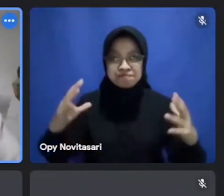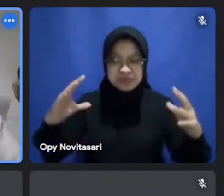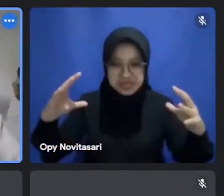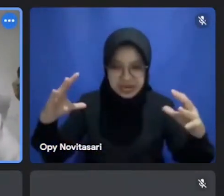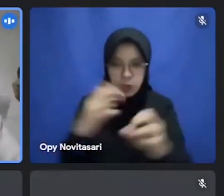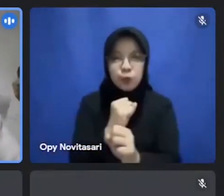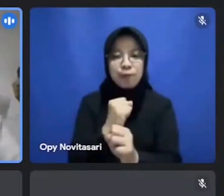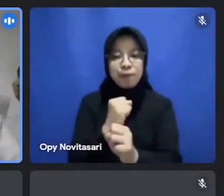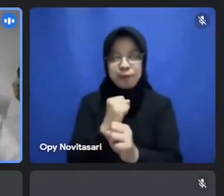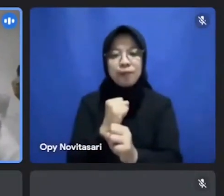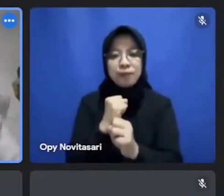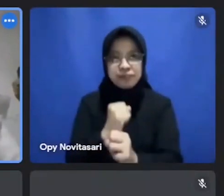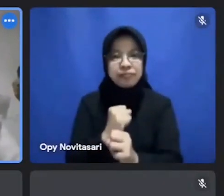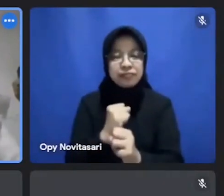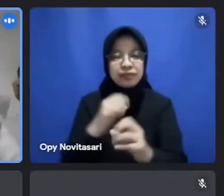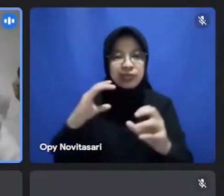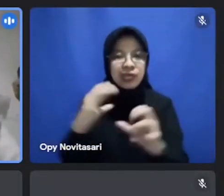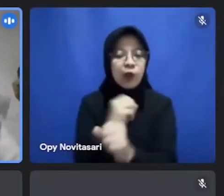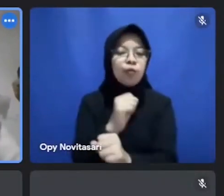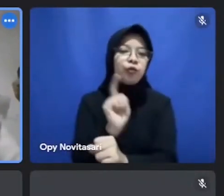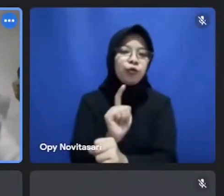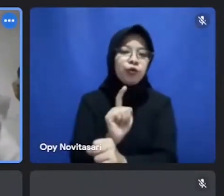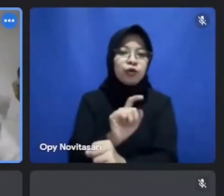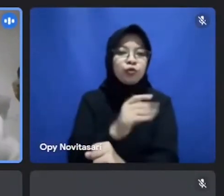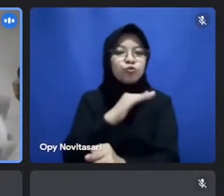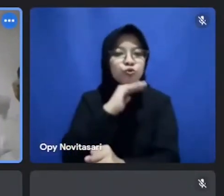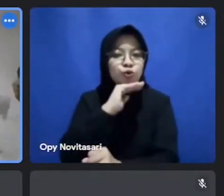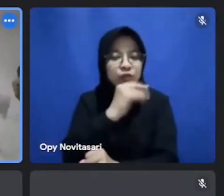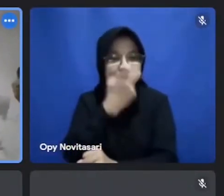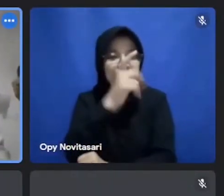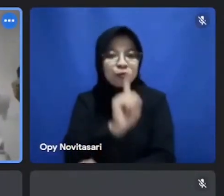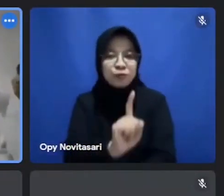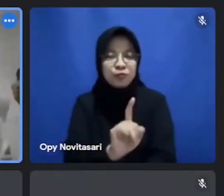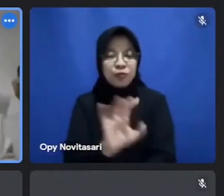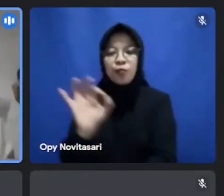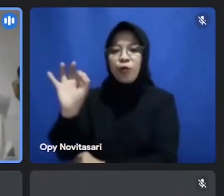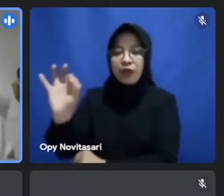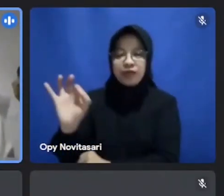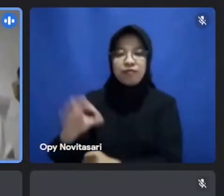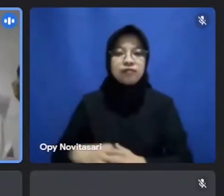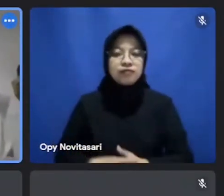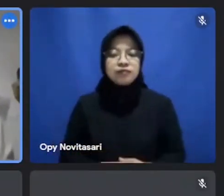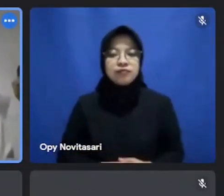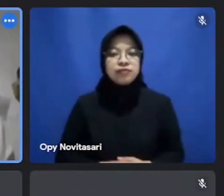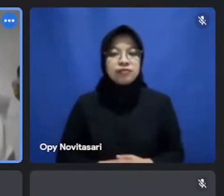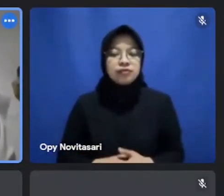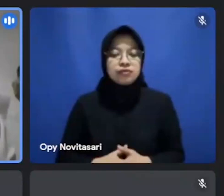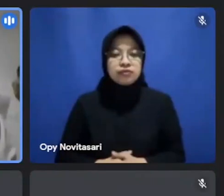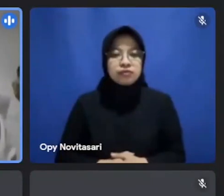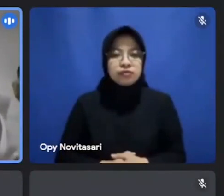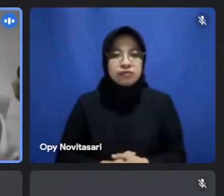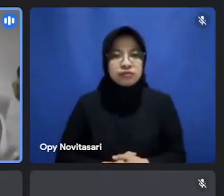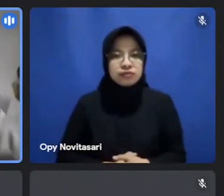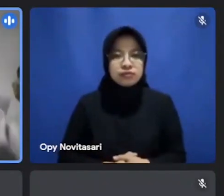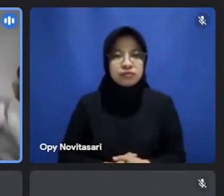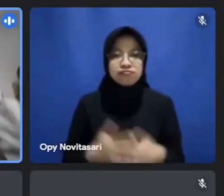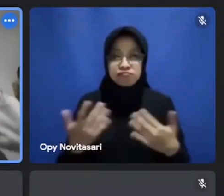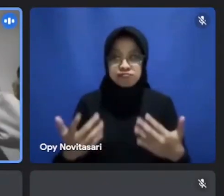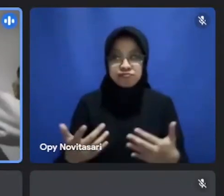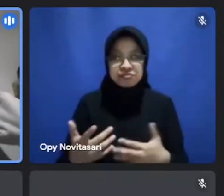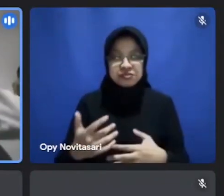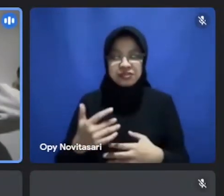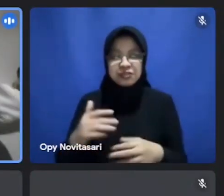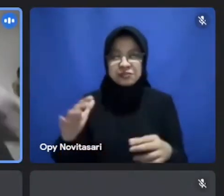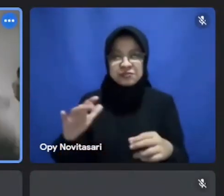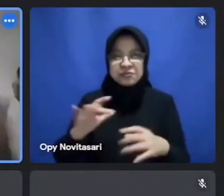dulu eh sebentar saya C dulu Oh I eh mungkin saya pikir cukup menarik ya Mas